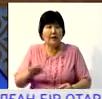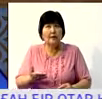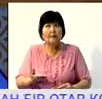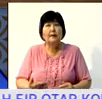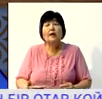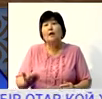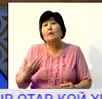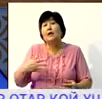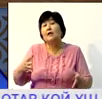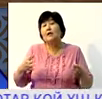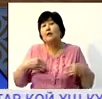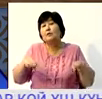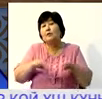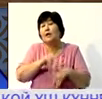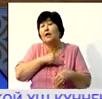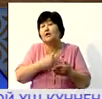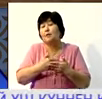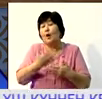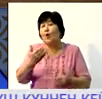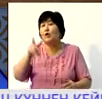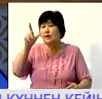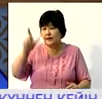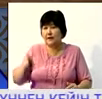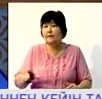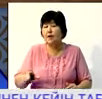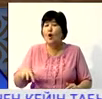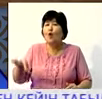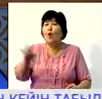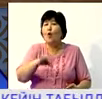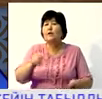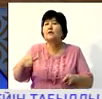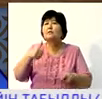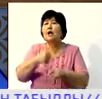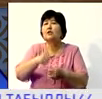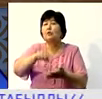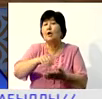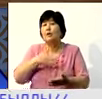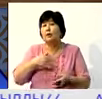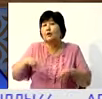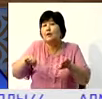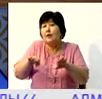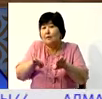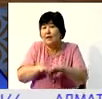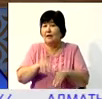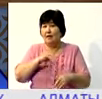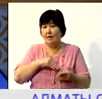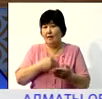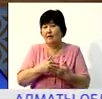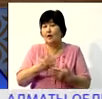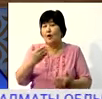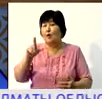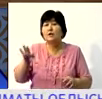есейіп қызметке араласқаннан кейін кезде ол кісі облыс басшылығында болды. Сол кезде біз қоян қолтық араластық. Ол